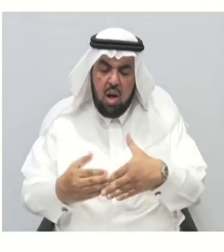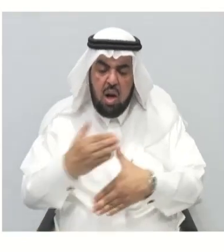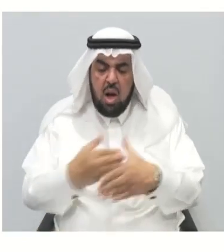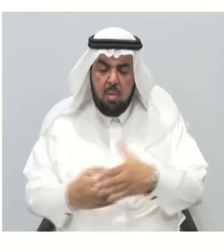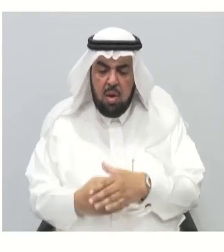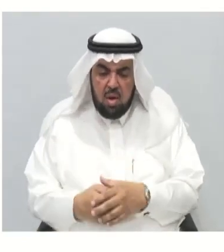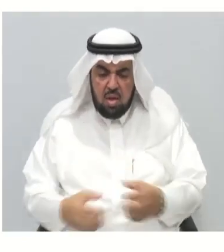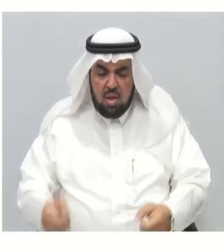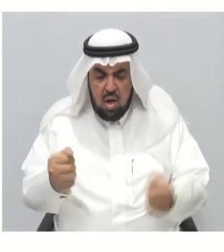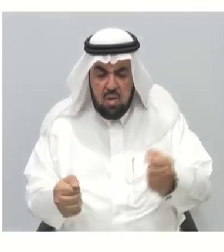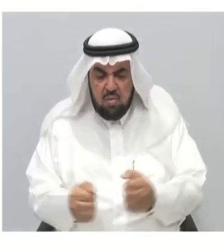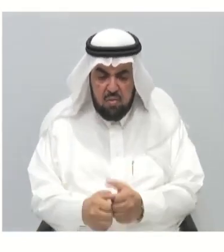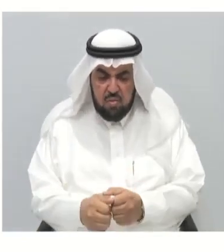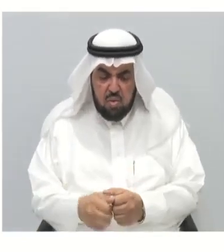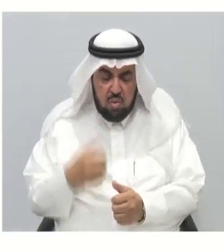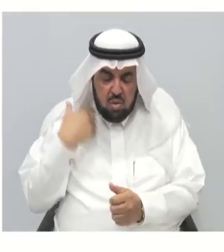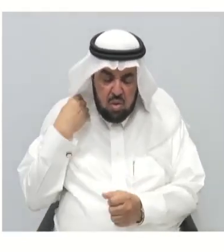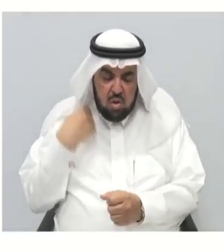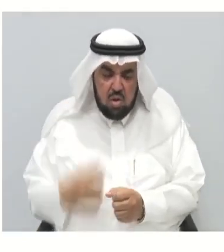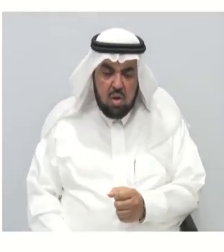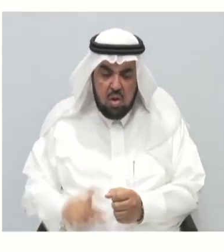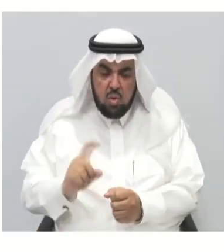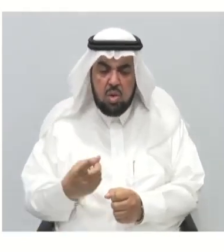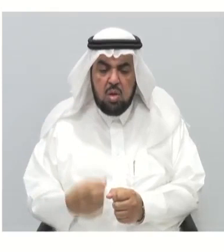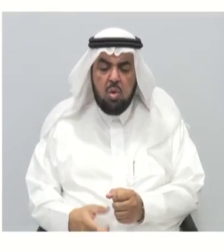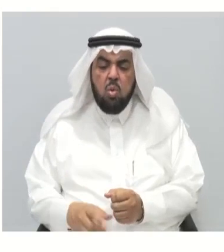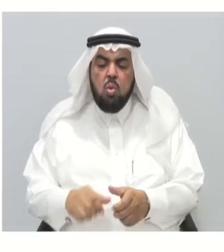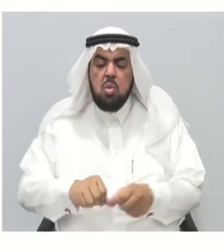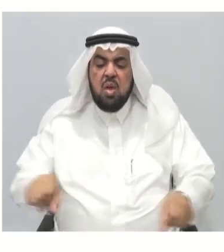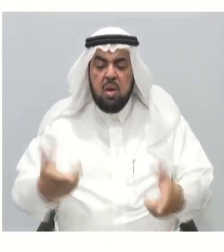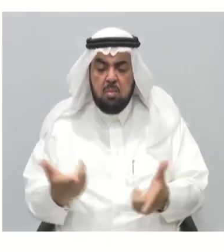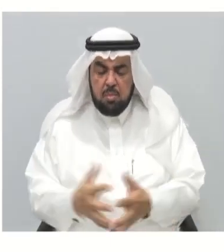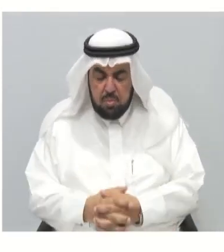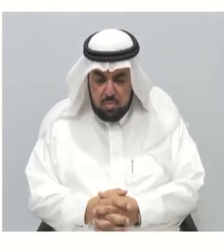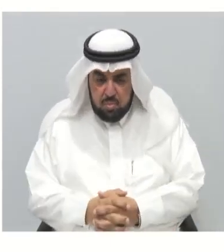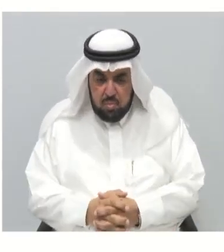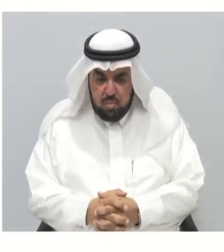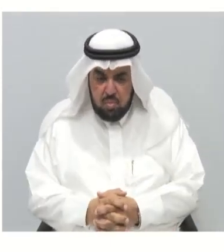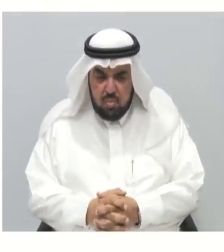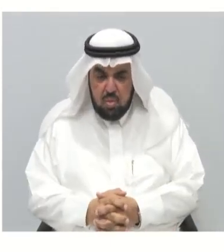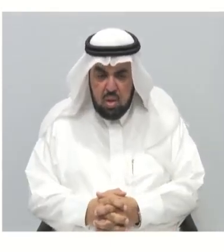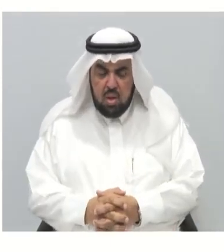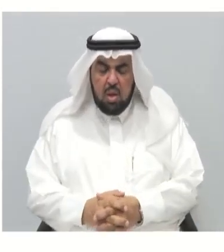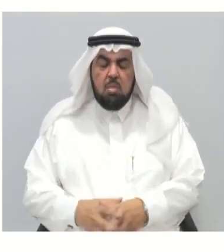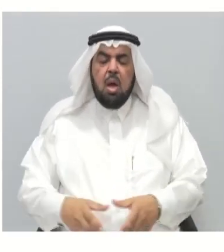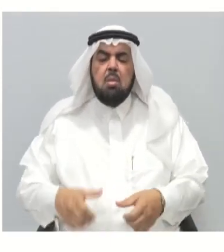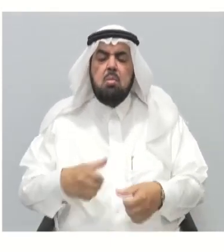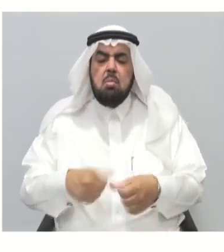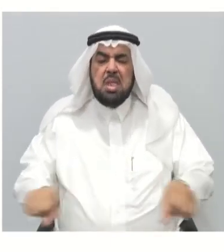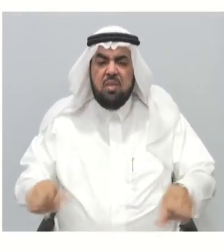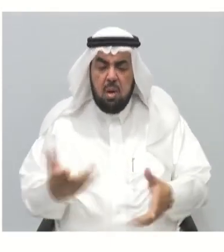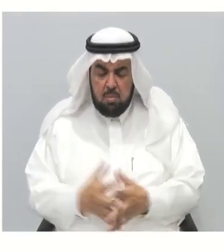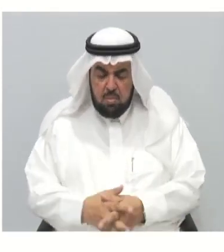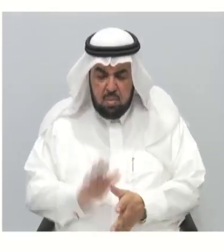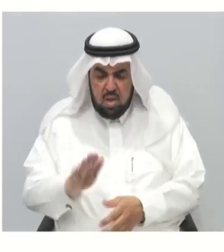الماضي اللي هي درايف فور ورد سنتيمتر طبعا مع معامل المسافه بالسنتيمتر